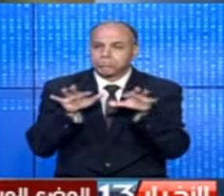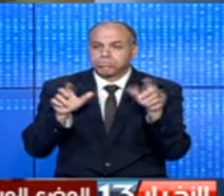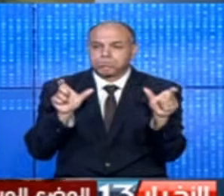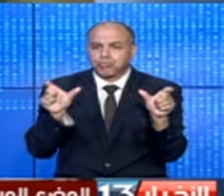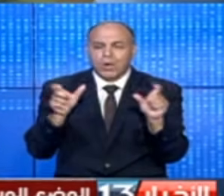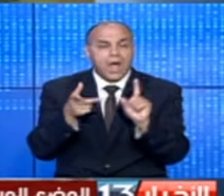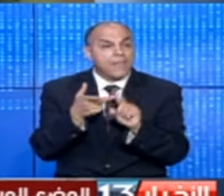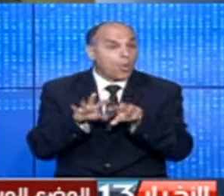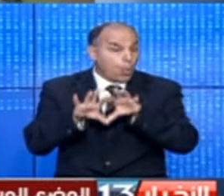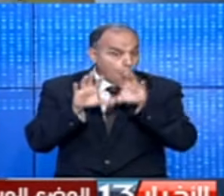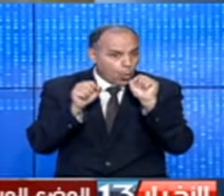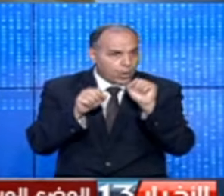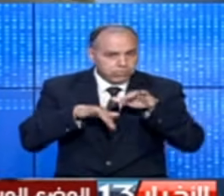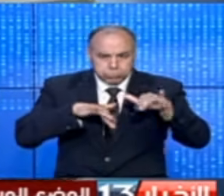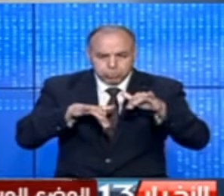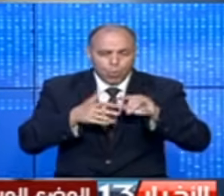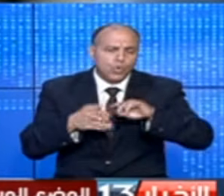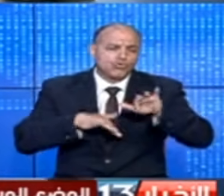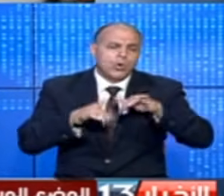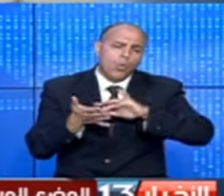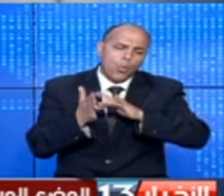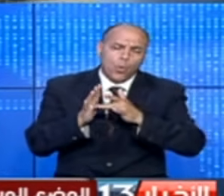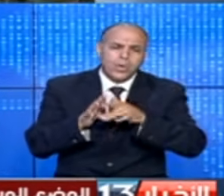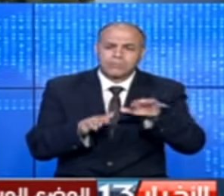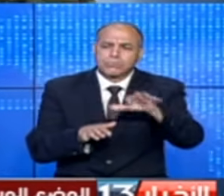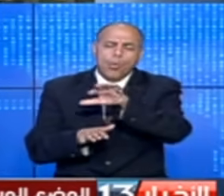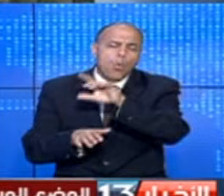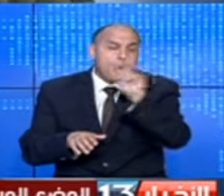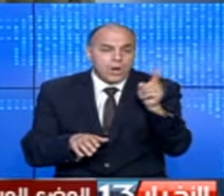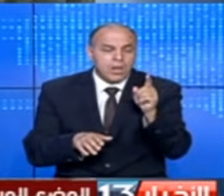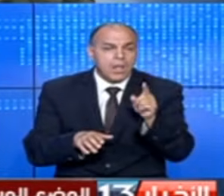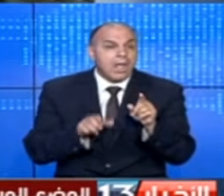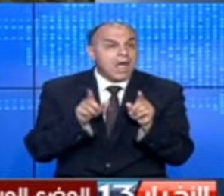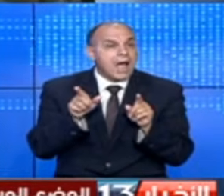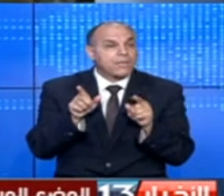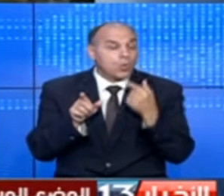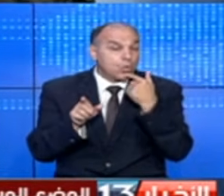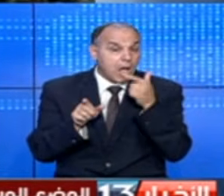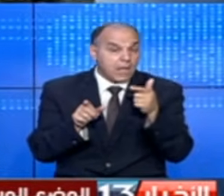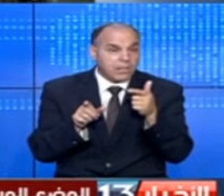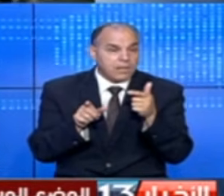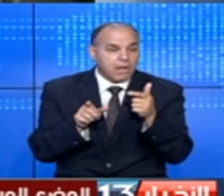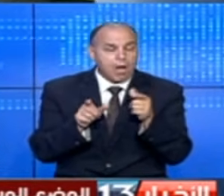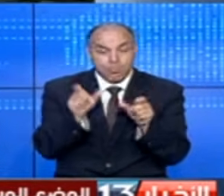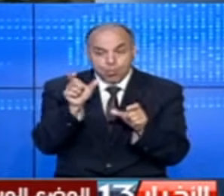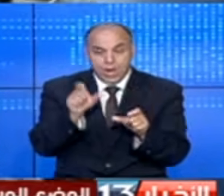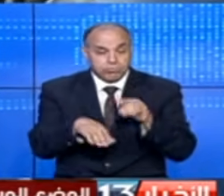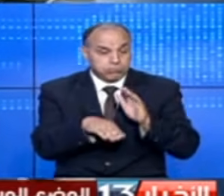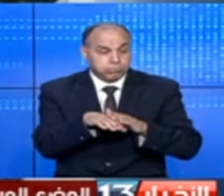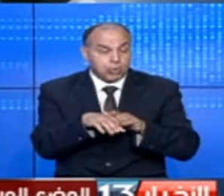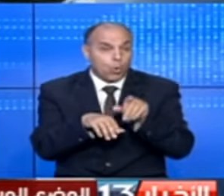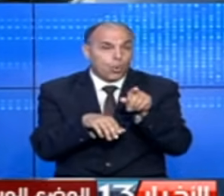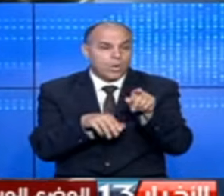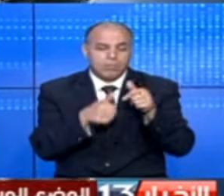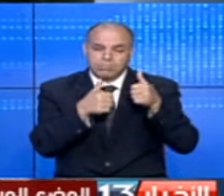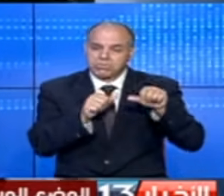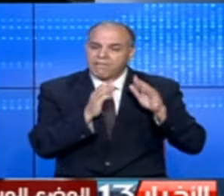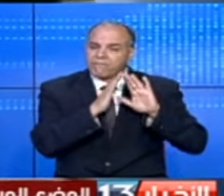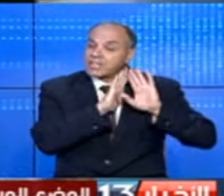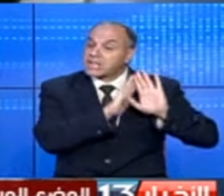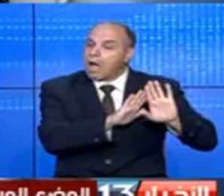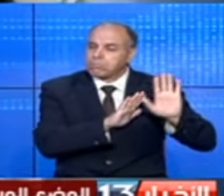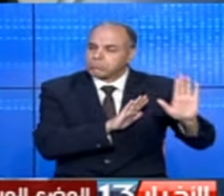النطاق شملت الطرقات والشوارع والأحياء السكنية، تمت خلالها دعوة المواطنين إلى ضرورة الالتزام